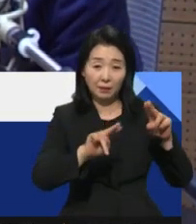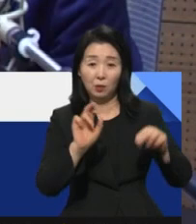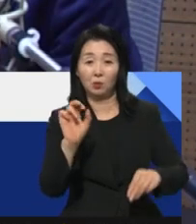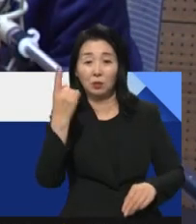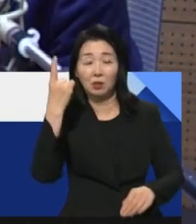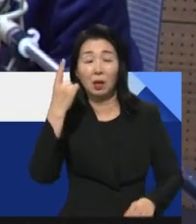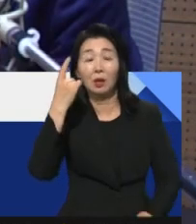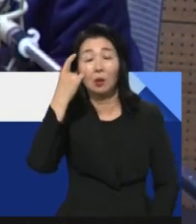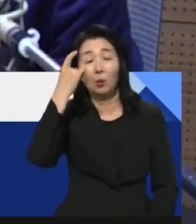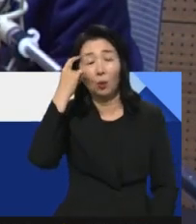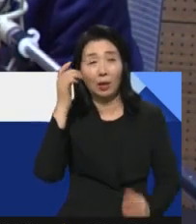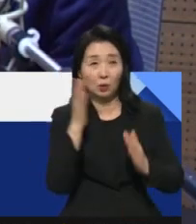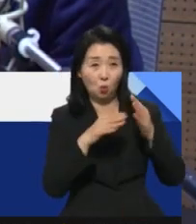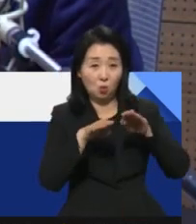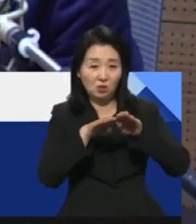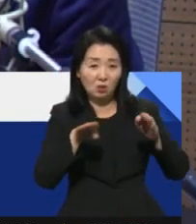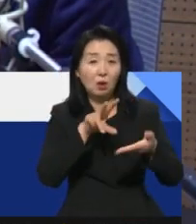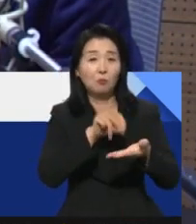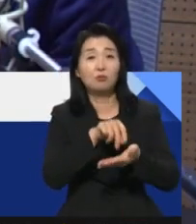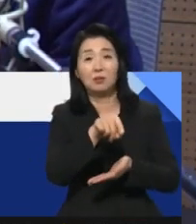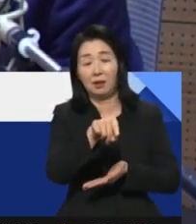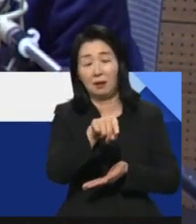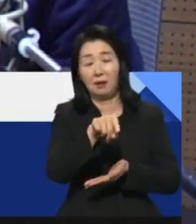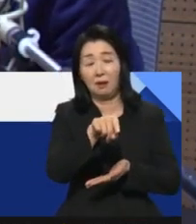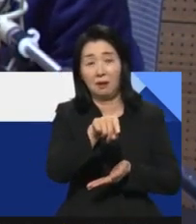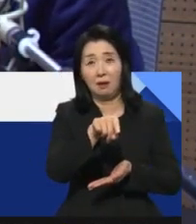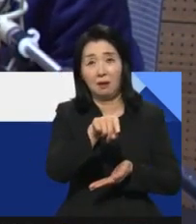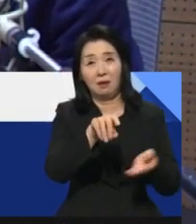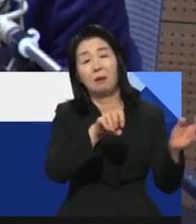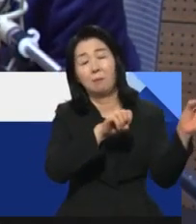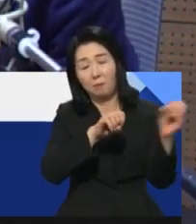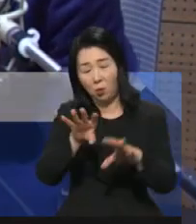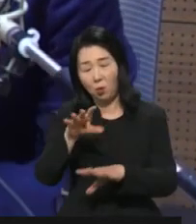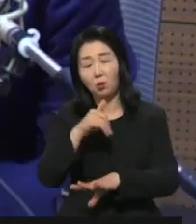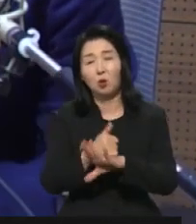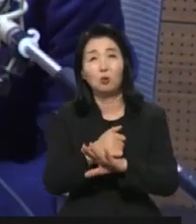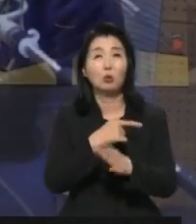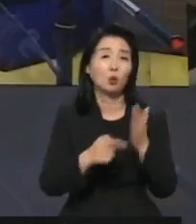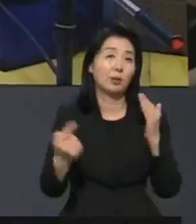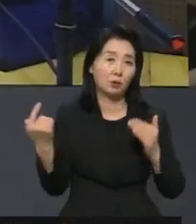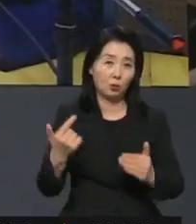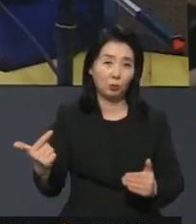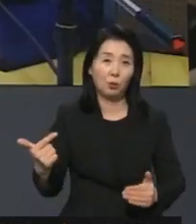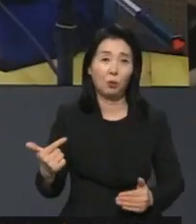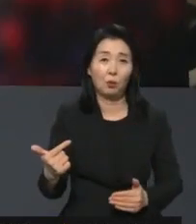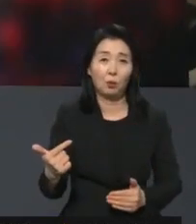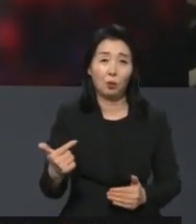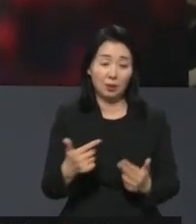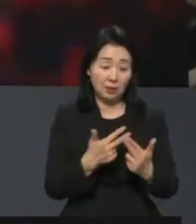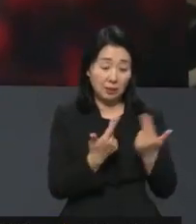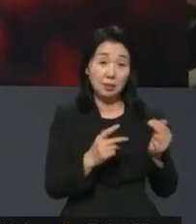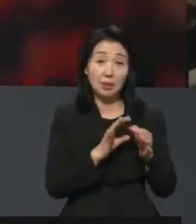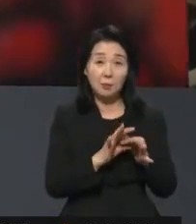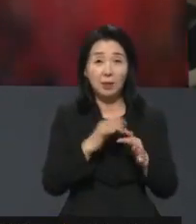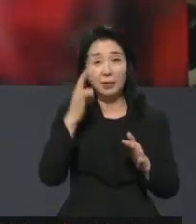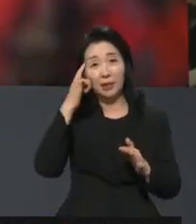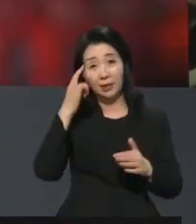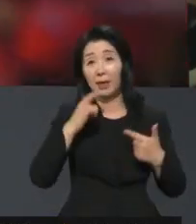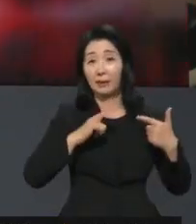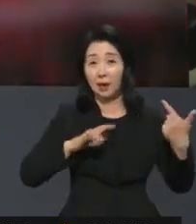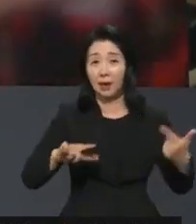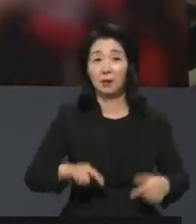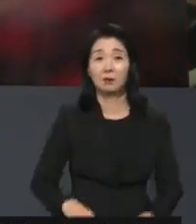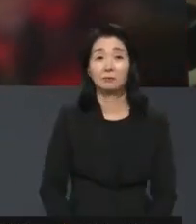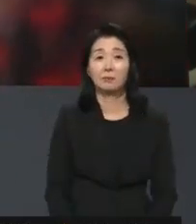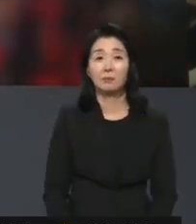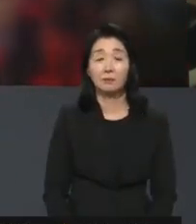공정의 문제를 우리가 잃은 거거든요. 네, 반면 친 이재명계의 생각은 좀 다른